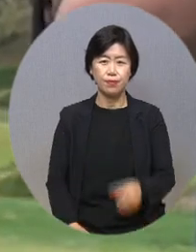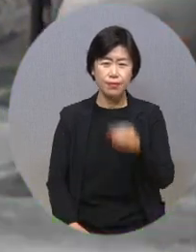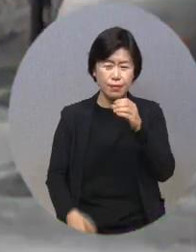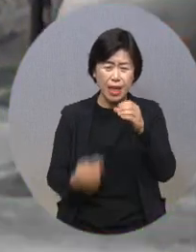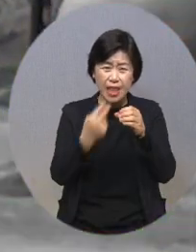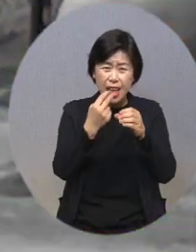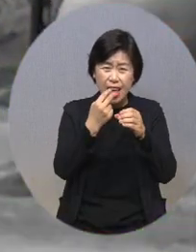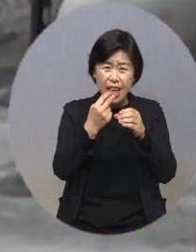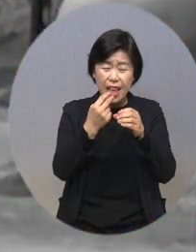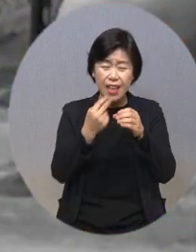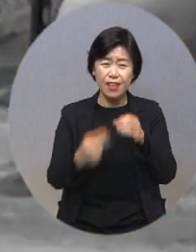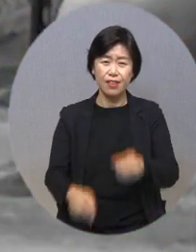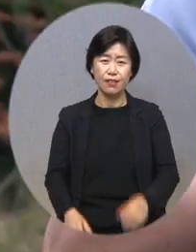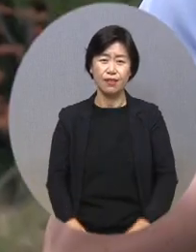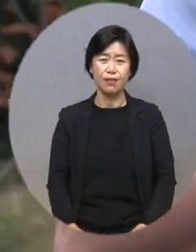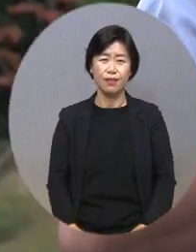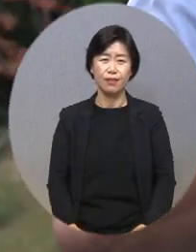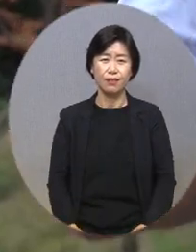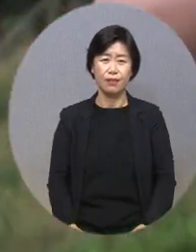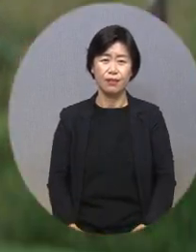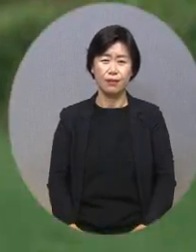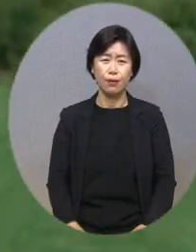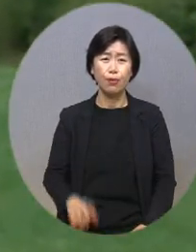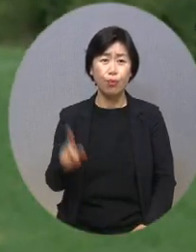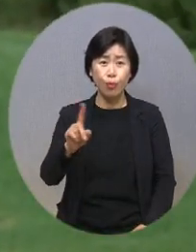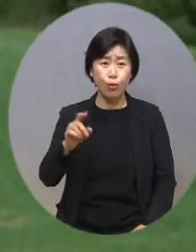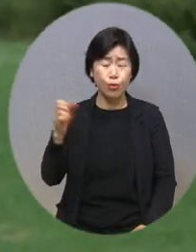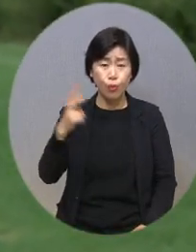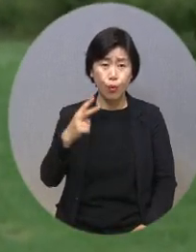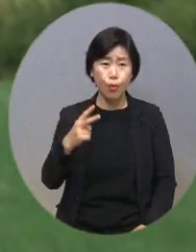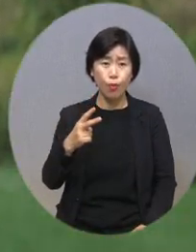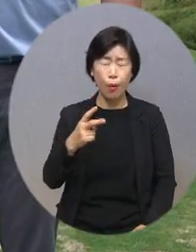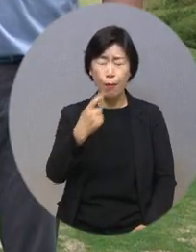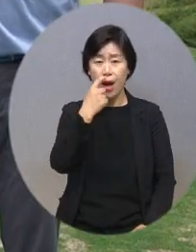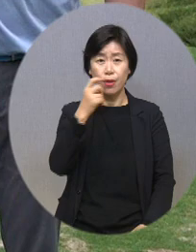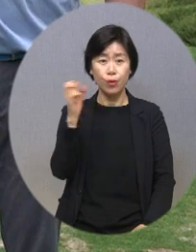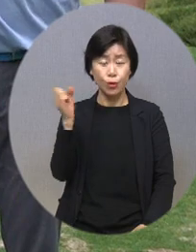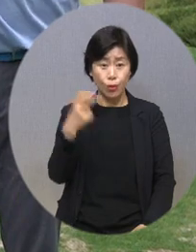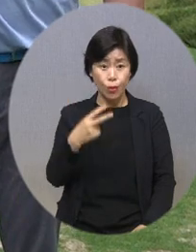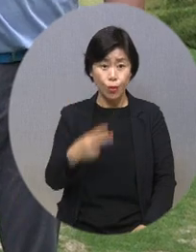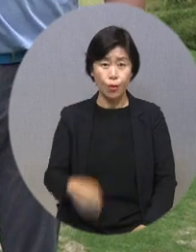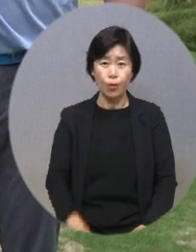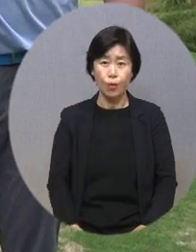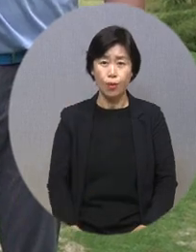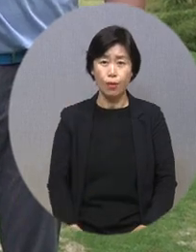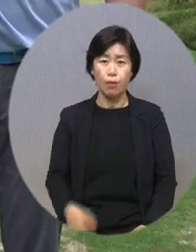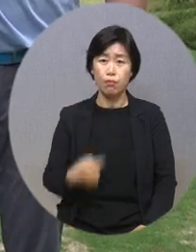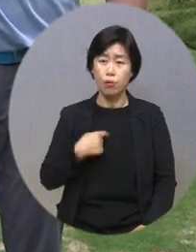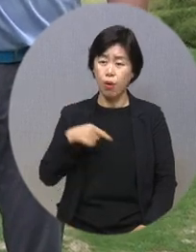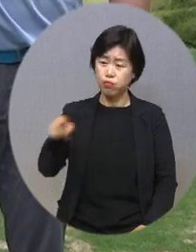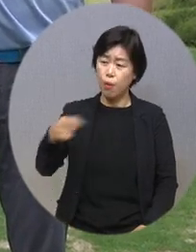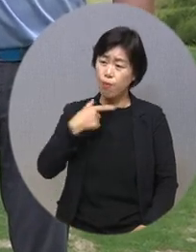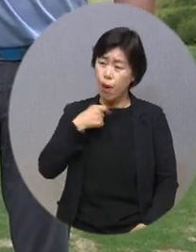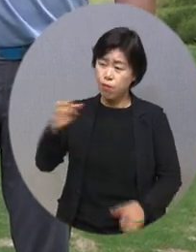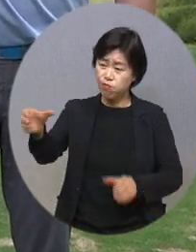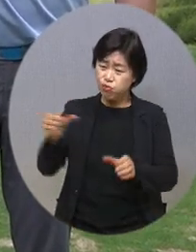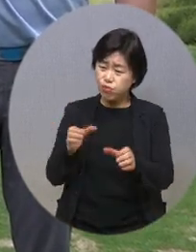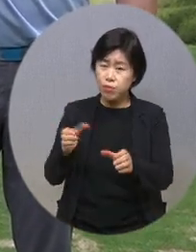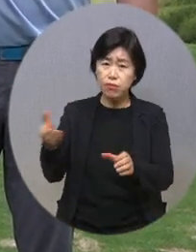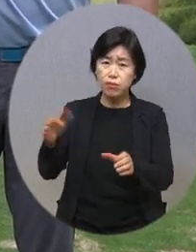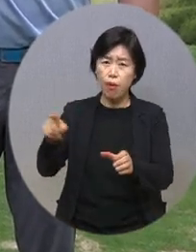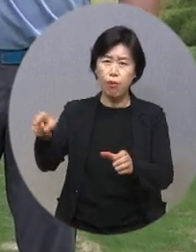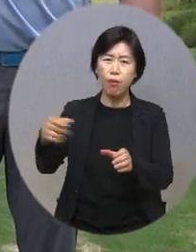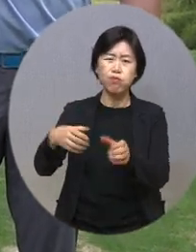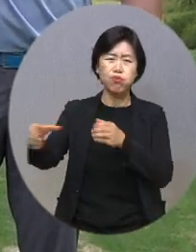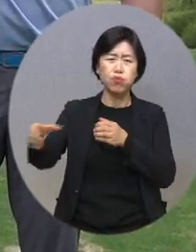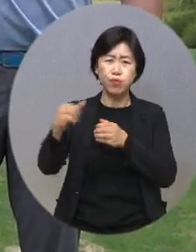무슨 물이에요? 똥 걸렸어. 무슨 물이에요? 이거? 아니 내가 이걸 하려는데 꼭 지금 안 주는 거야. 떨어 지금 떨어.